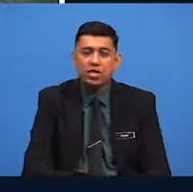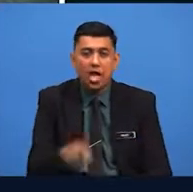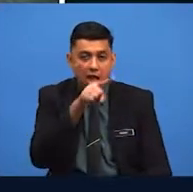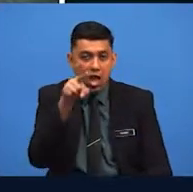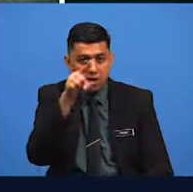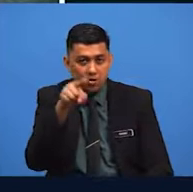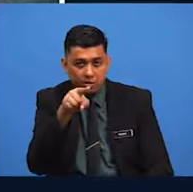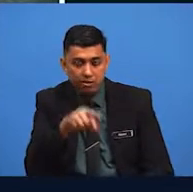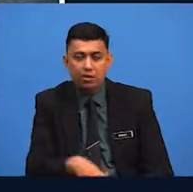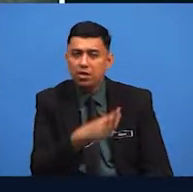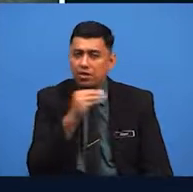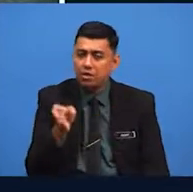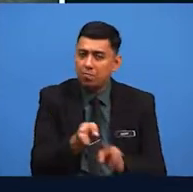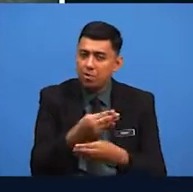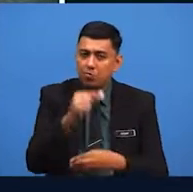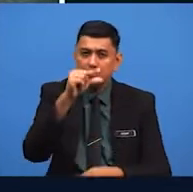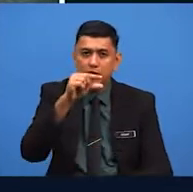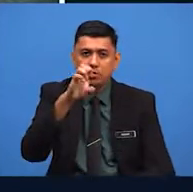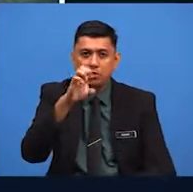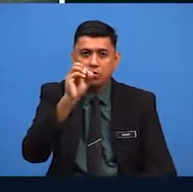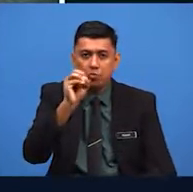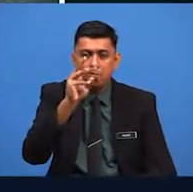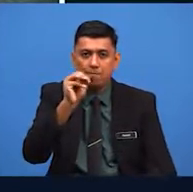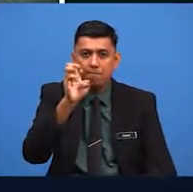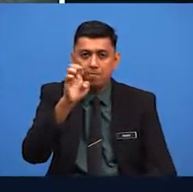panah dan bentuk geometri.